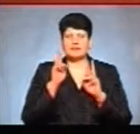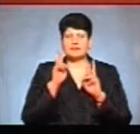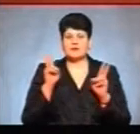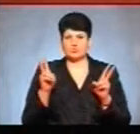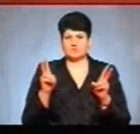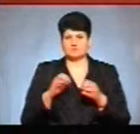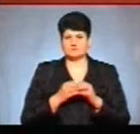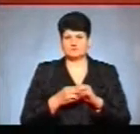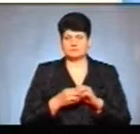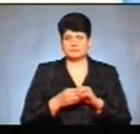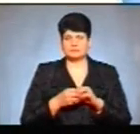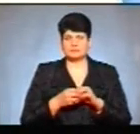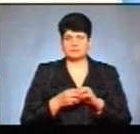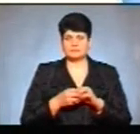епідемія.